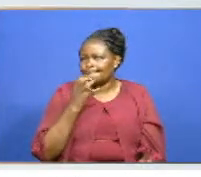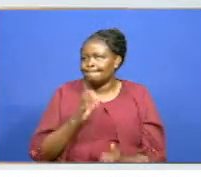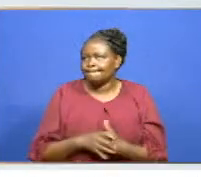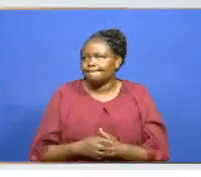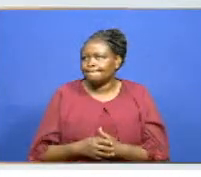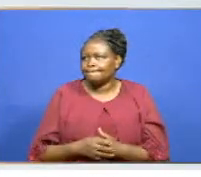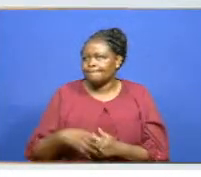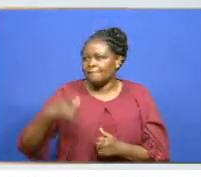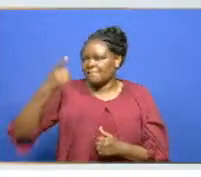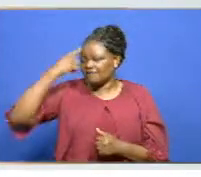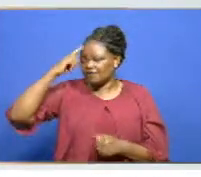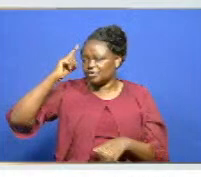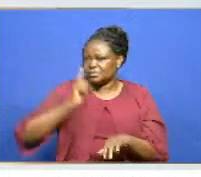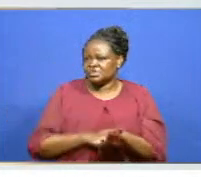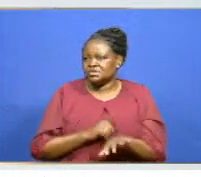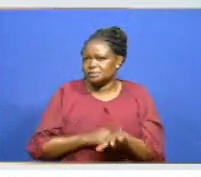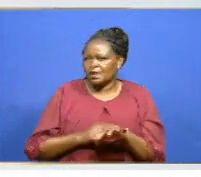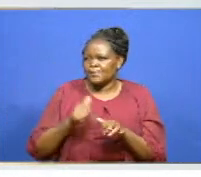kwa